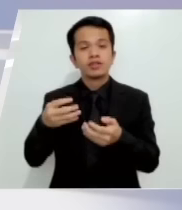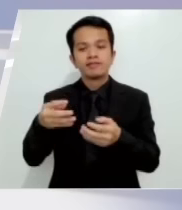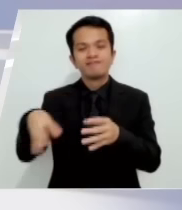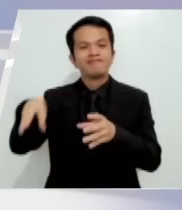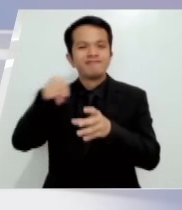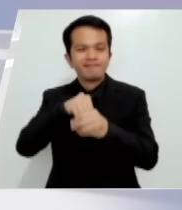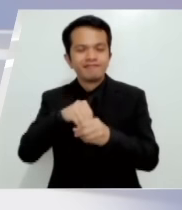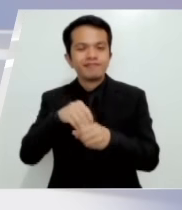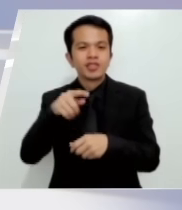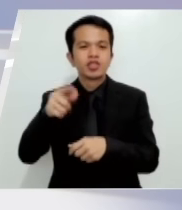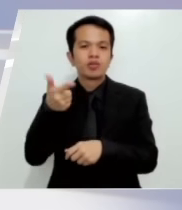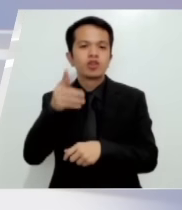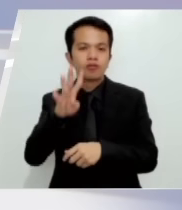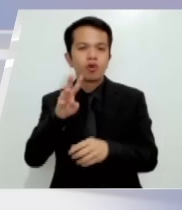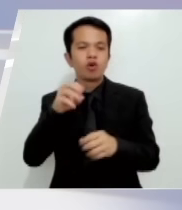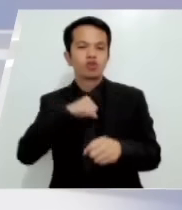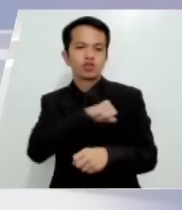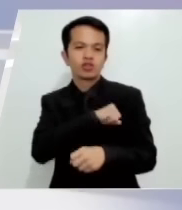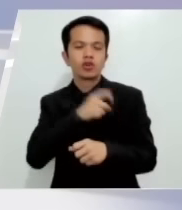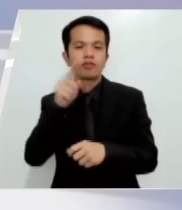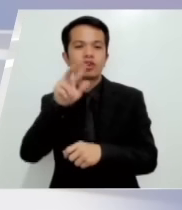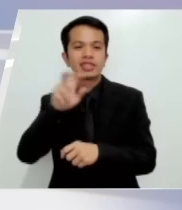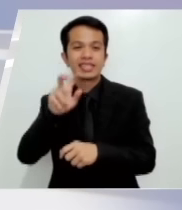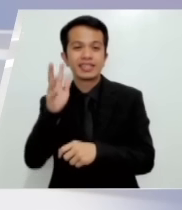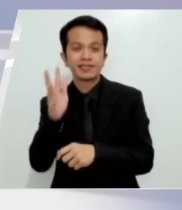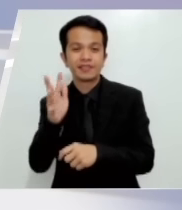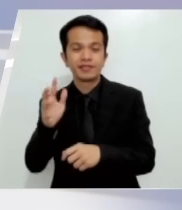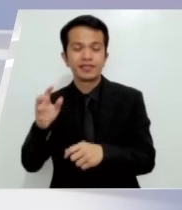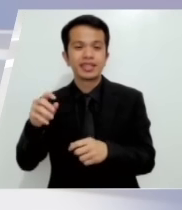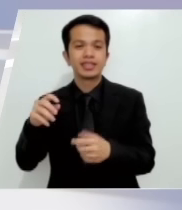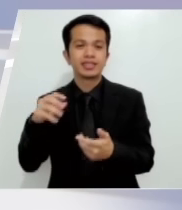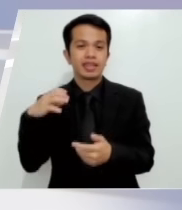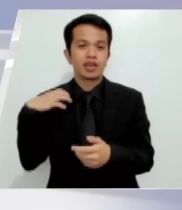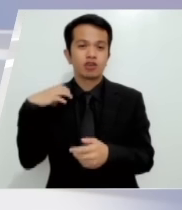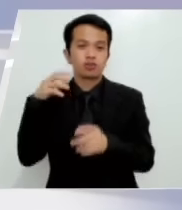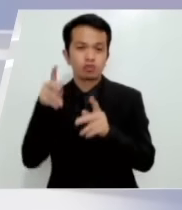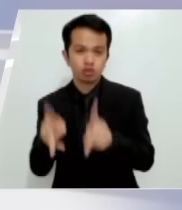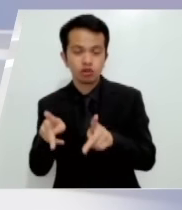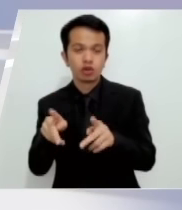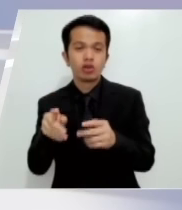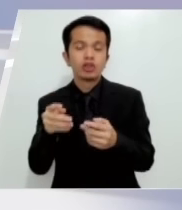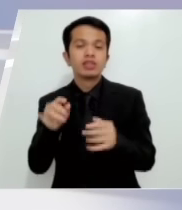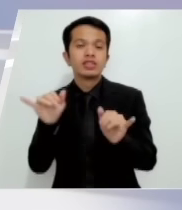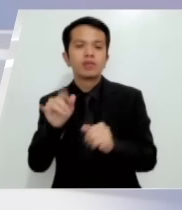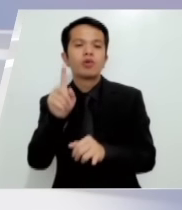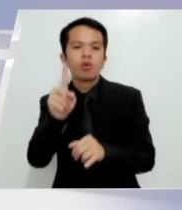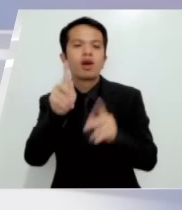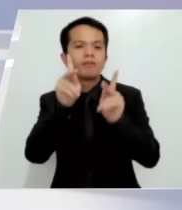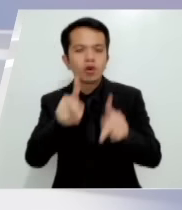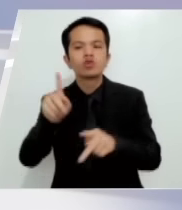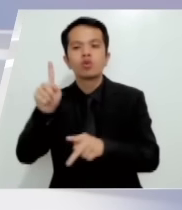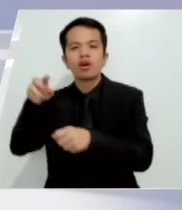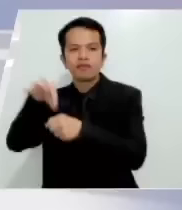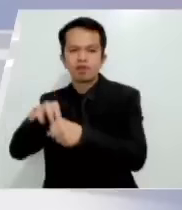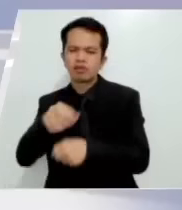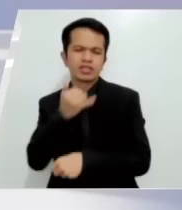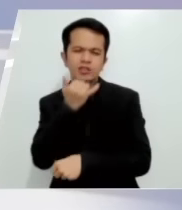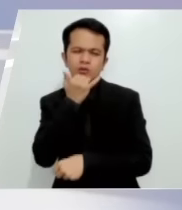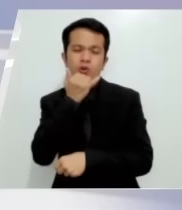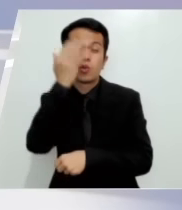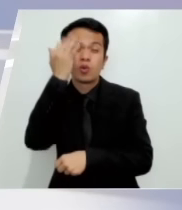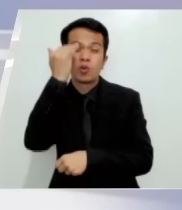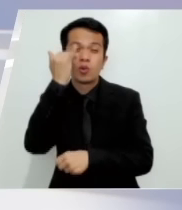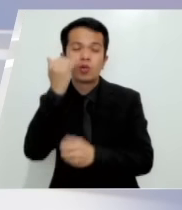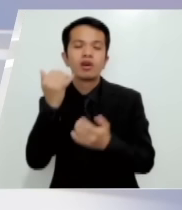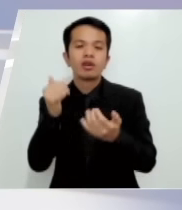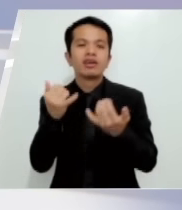sa 315 na congressmen and then one person, one vote. Mali po yun kasi bicameral